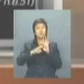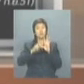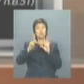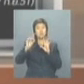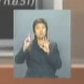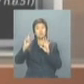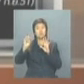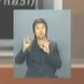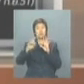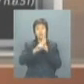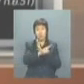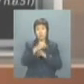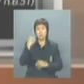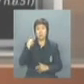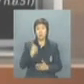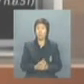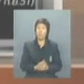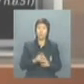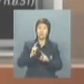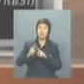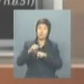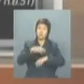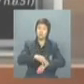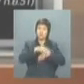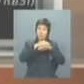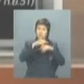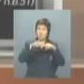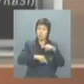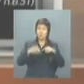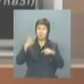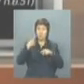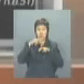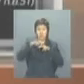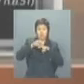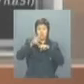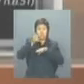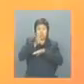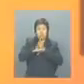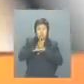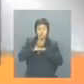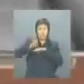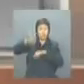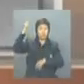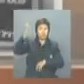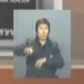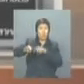ในปี2540ค่ะที่มีการนำค้อนขึ้นมาเคาะบนบัลลังก์แบบเดียวกับที่ใช้กันในศาลยุติธรรม